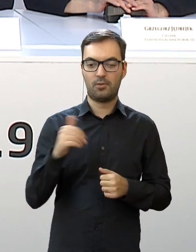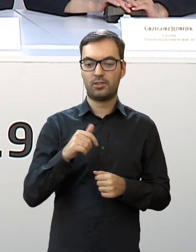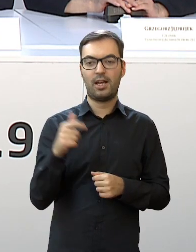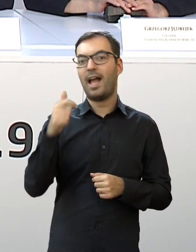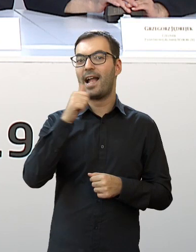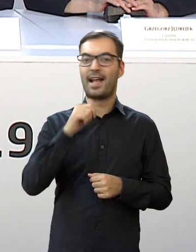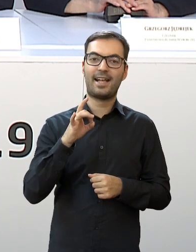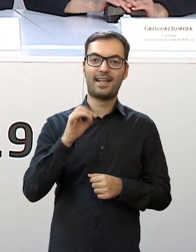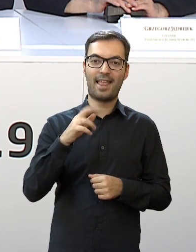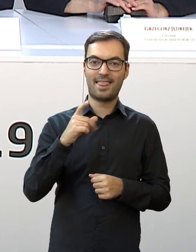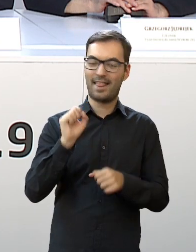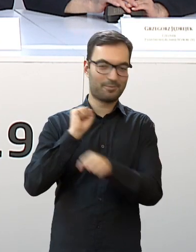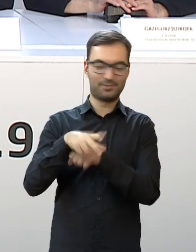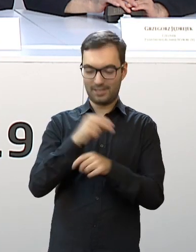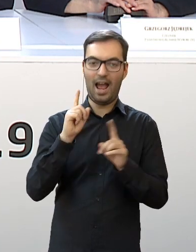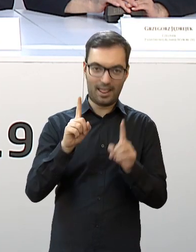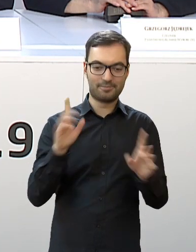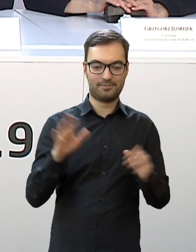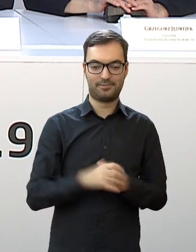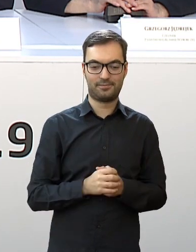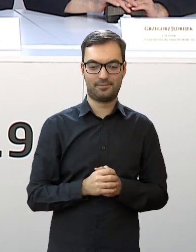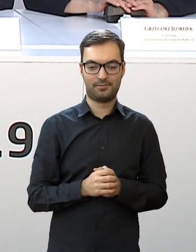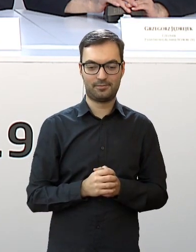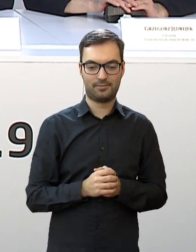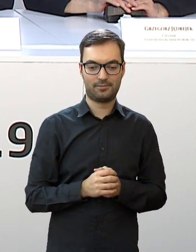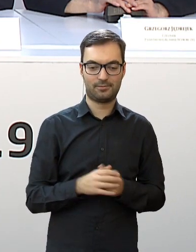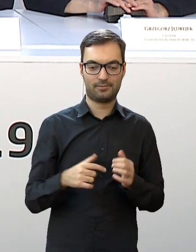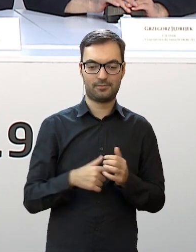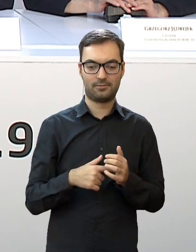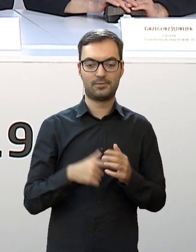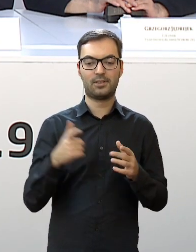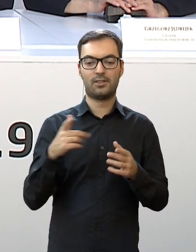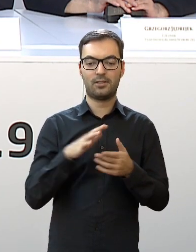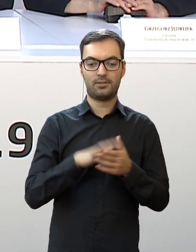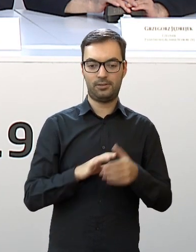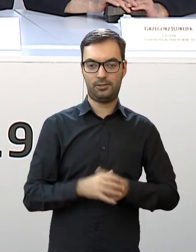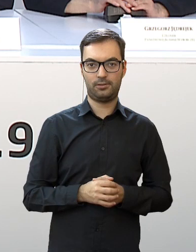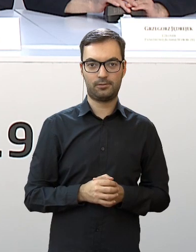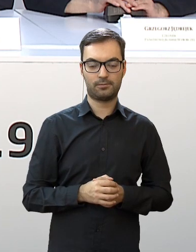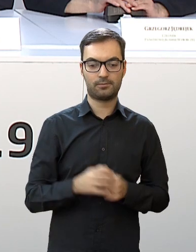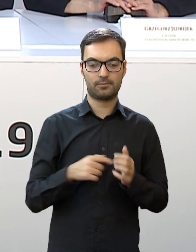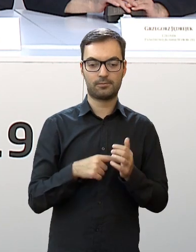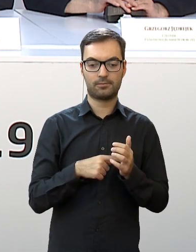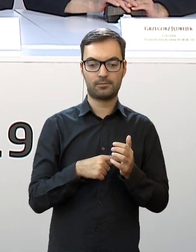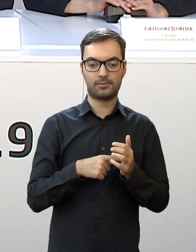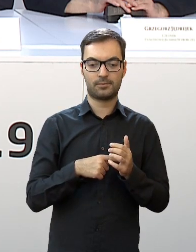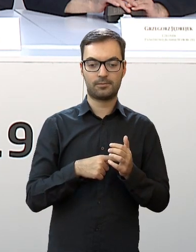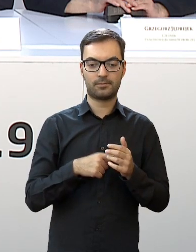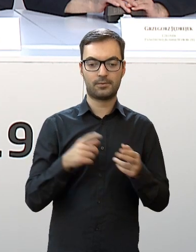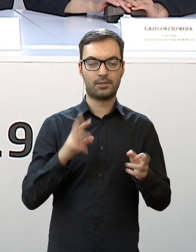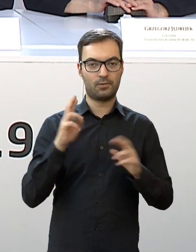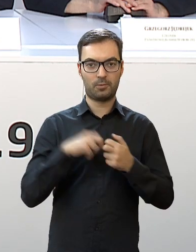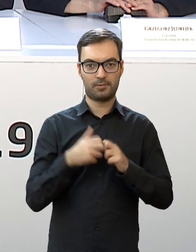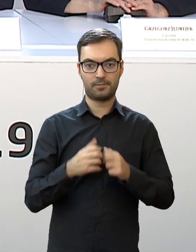protokołów, które są To nie jest całościowe, tylko z tych protokołów, które są zamieszczone na naszej stronie. To jest liczba osób,